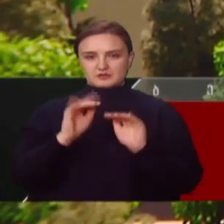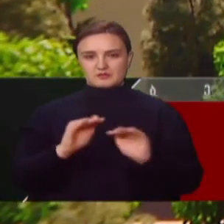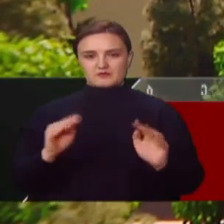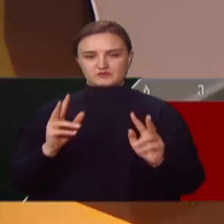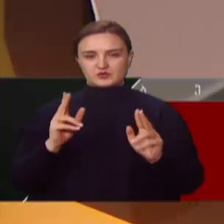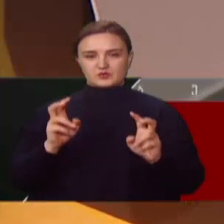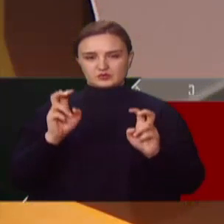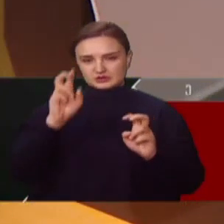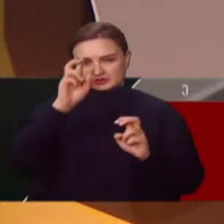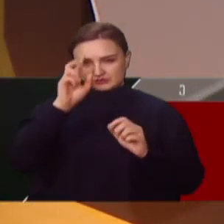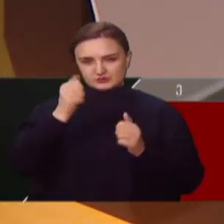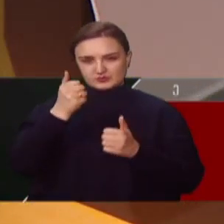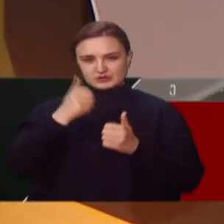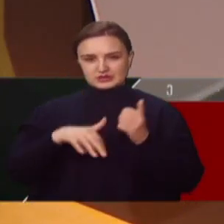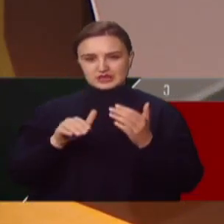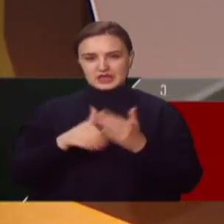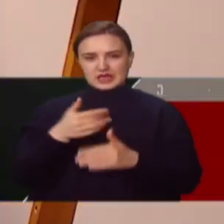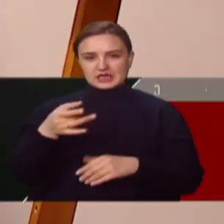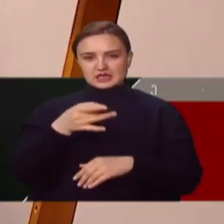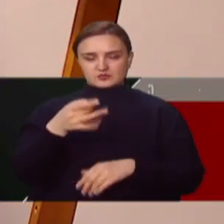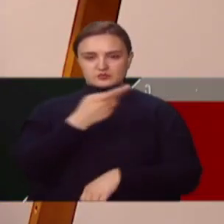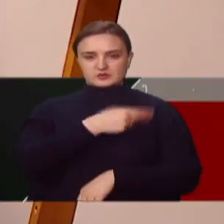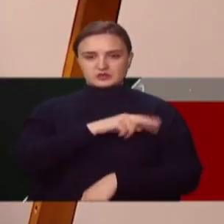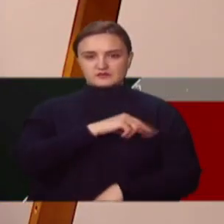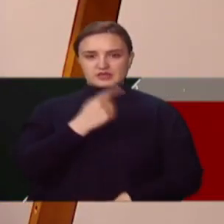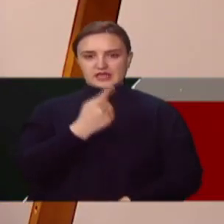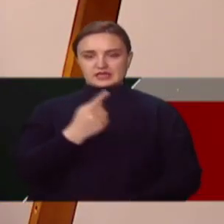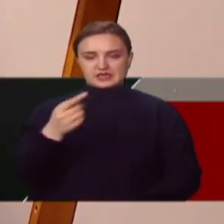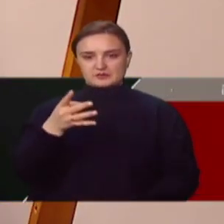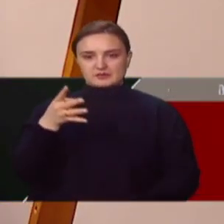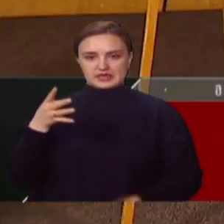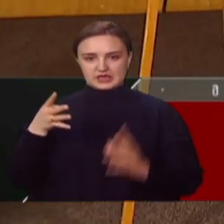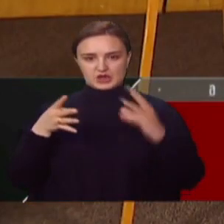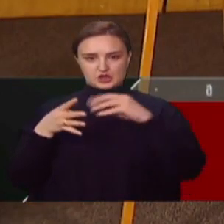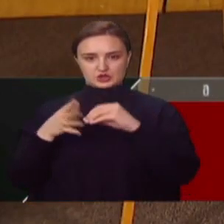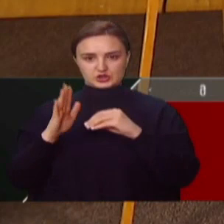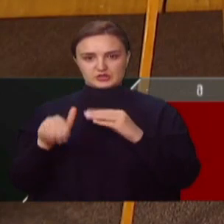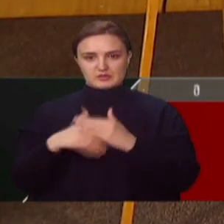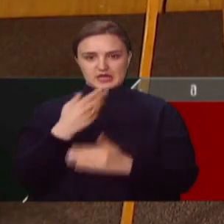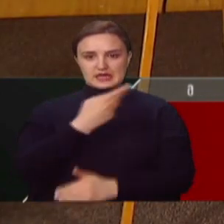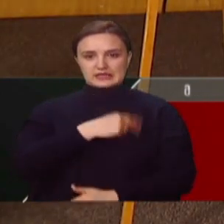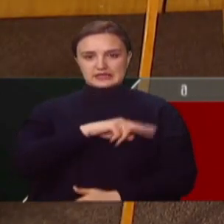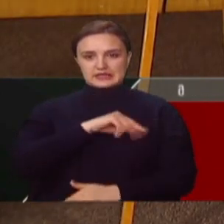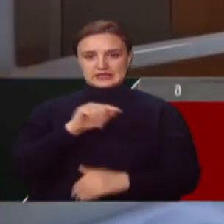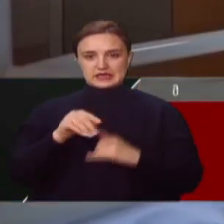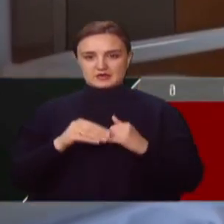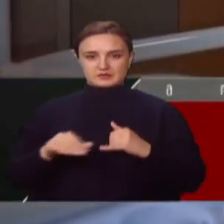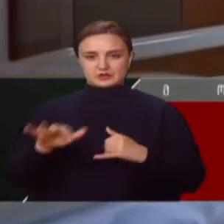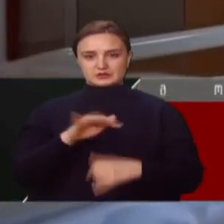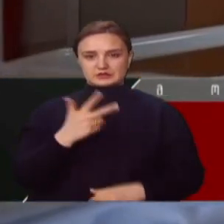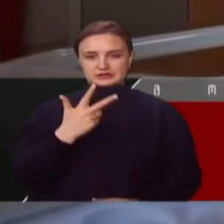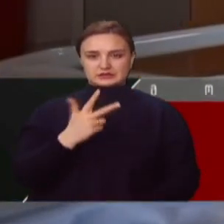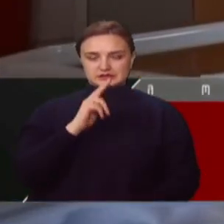центри Тбилисши, ахали республикури саавадмкопос, эртерт пригелши унда гантавстес. Ахали клиника ки ам территориазе сам